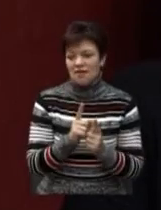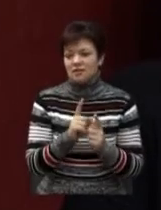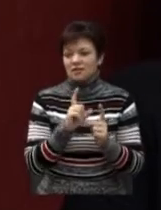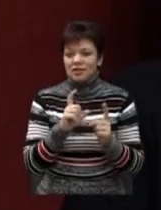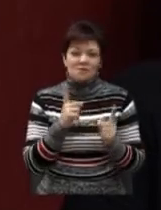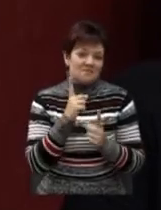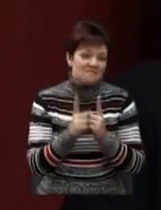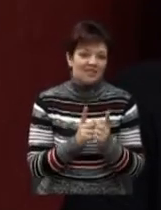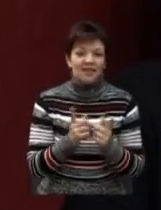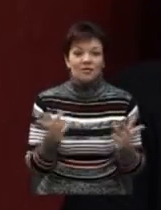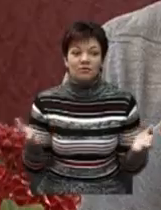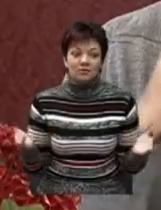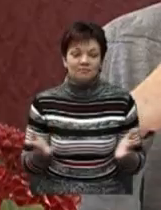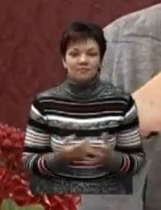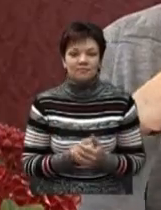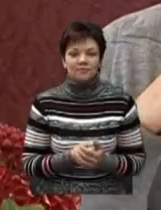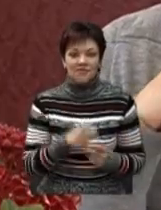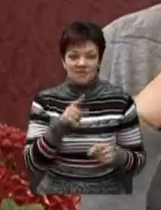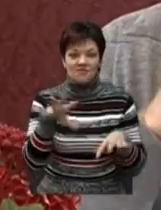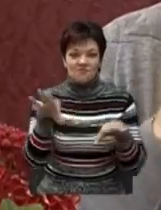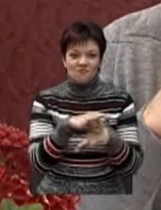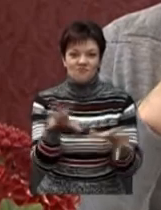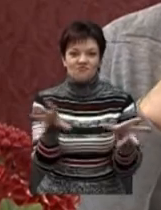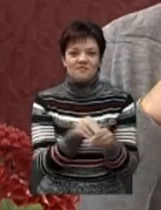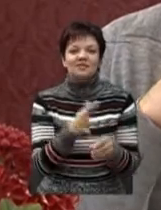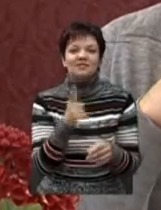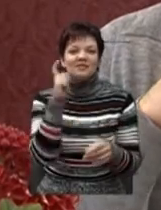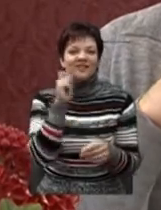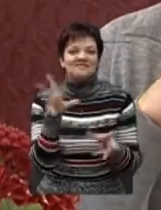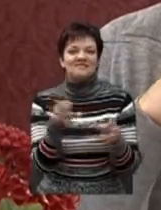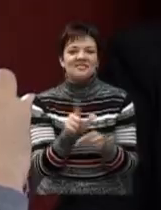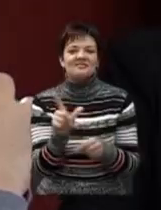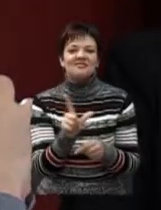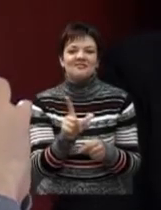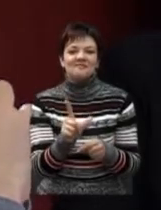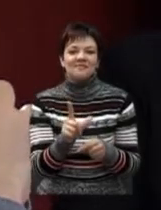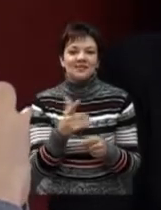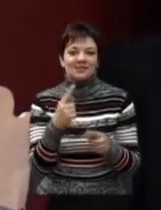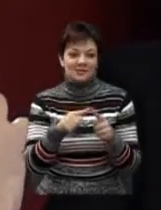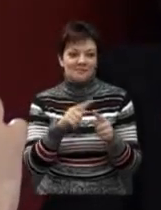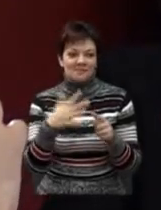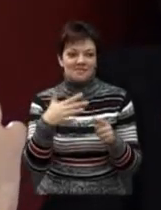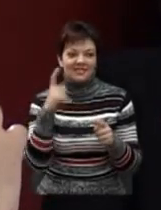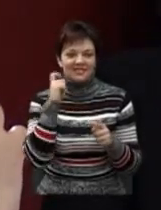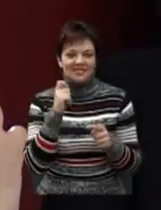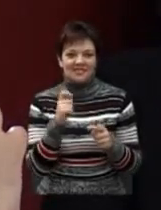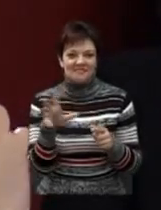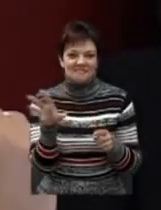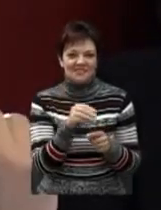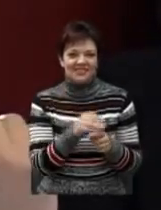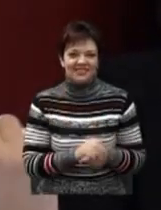Не так хорошо знаю, как вы, но знаю. Сколько с мужем живете-то? Ой, аж страшно сказать. Скоро 50.